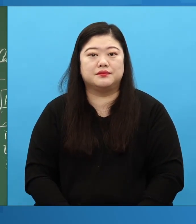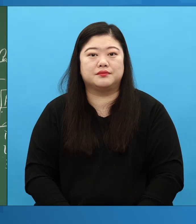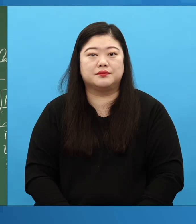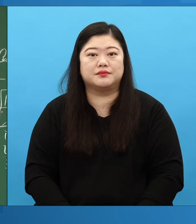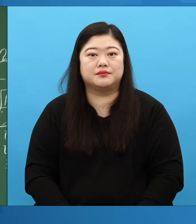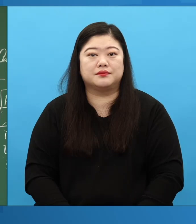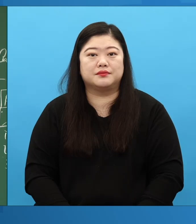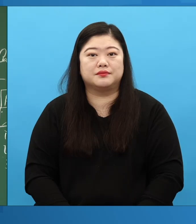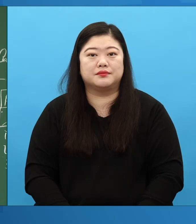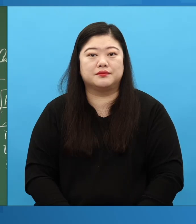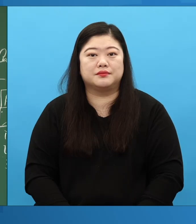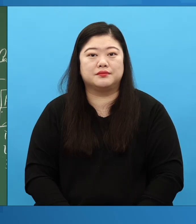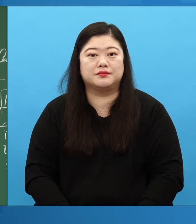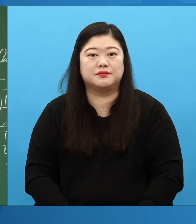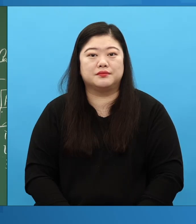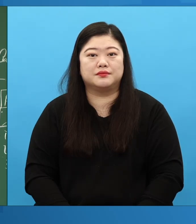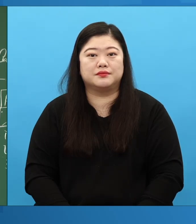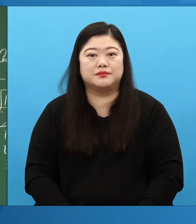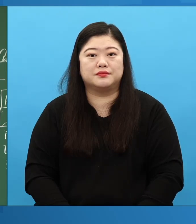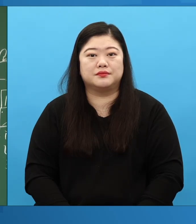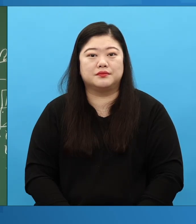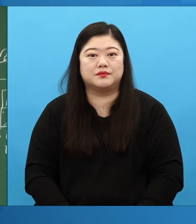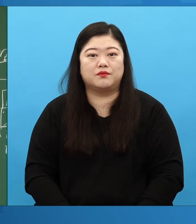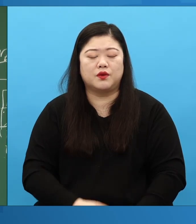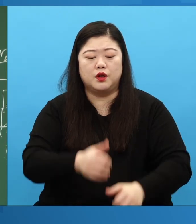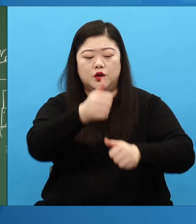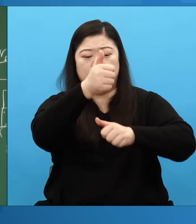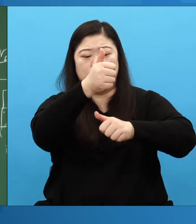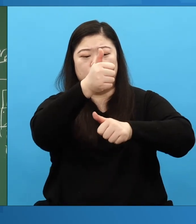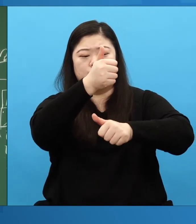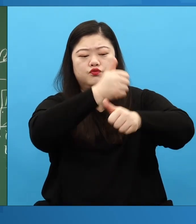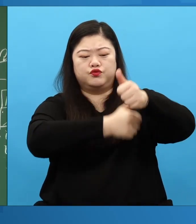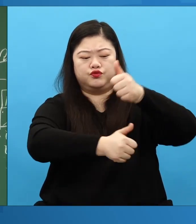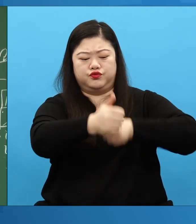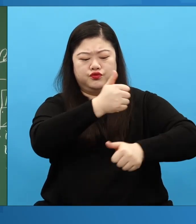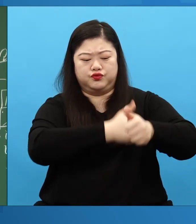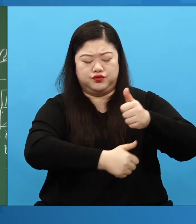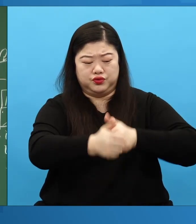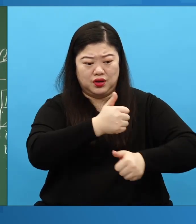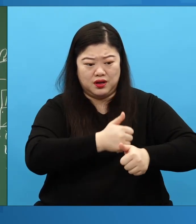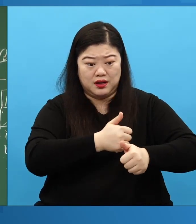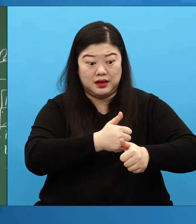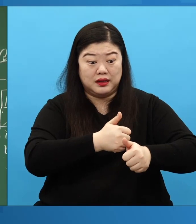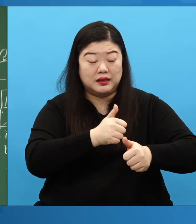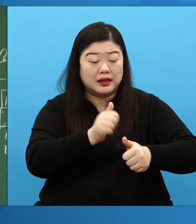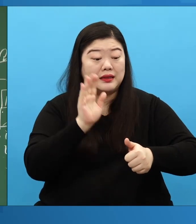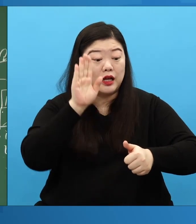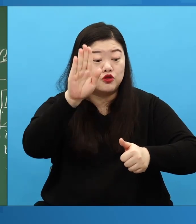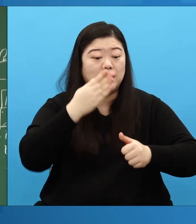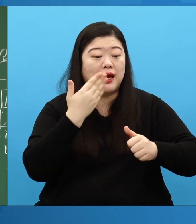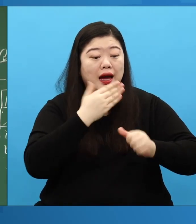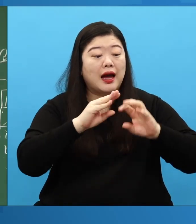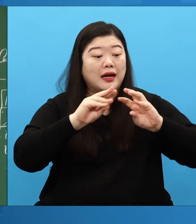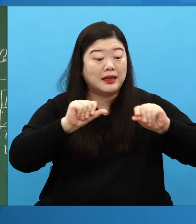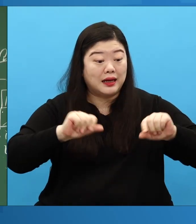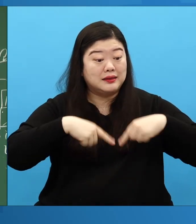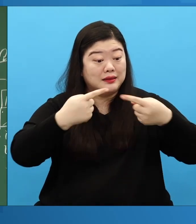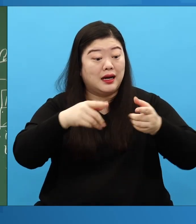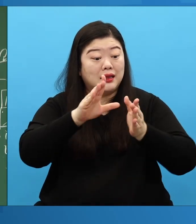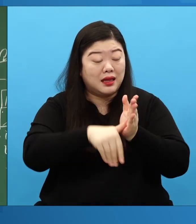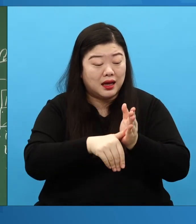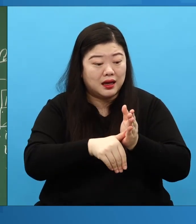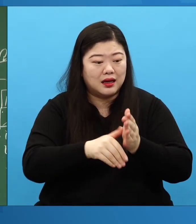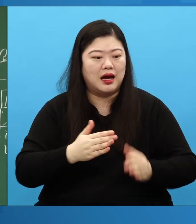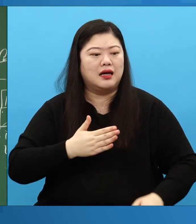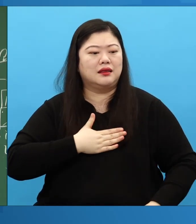얘기해서 가나안으로 갈 때 내 유고를 가져가 달라. He says, tell the posterity when they go into the land of Canaan that they'll take me